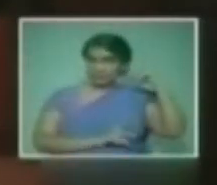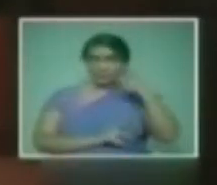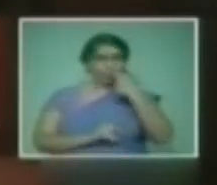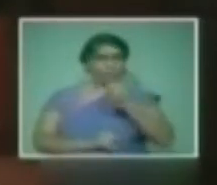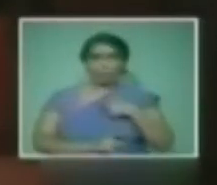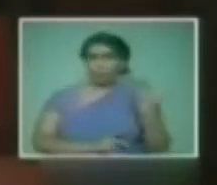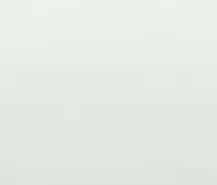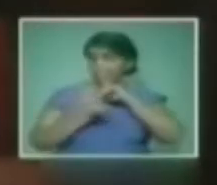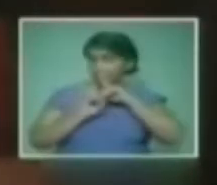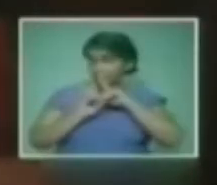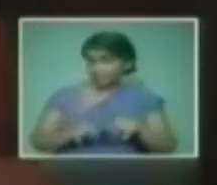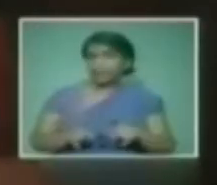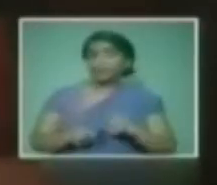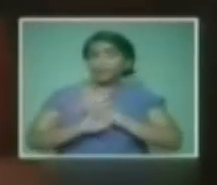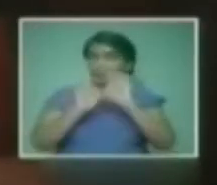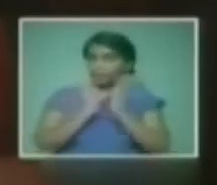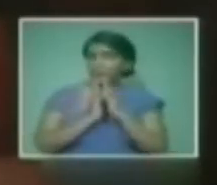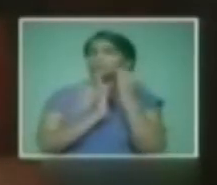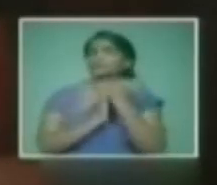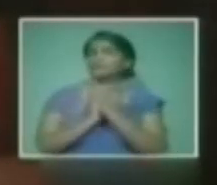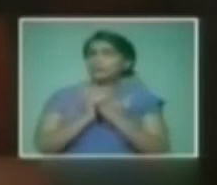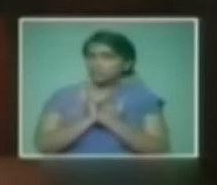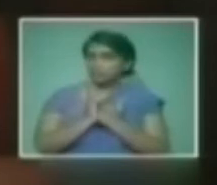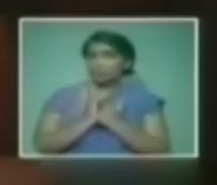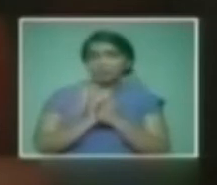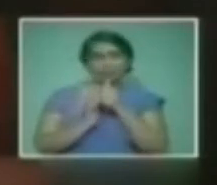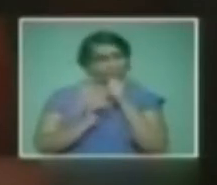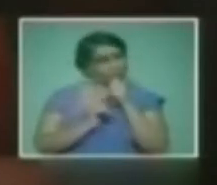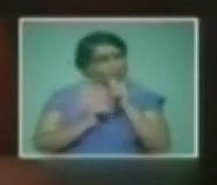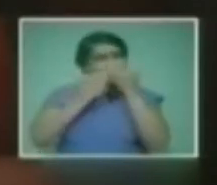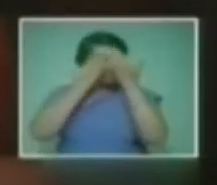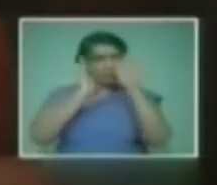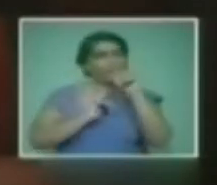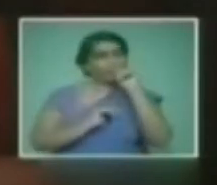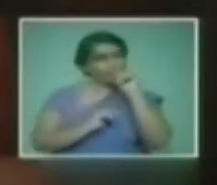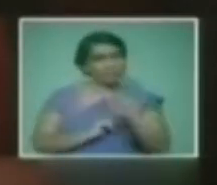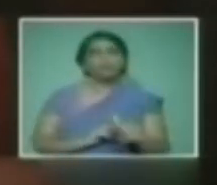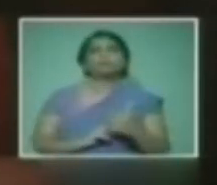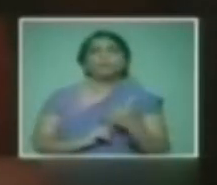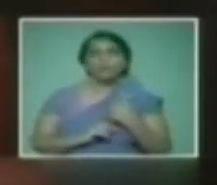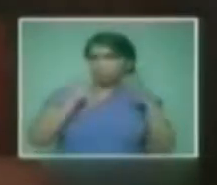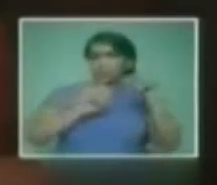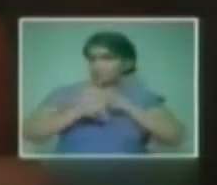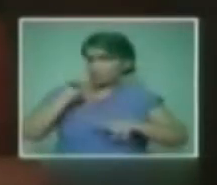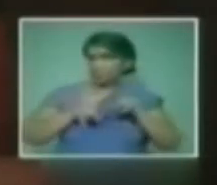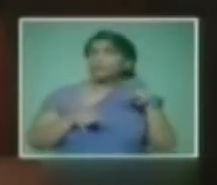யதார்த்த பூர்வமாக ஜனாதிபதியின் அதிகார குறைப்பு 22 மூலமாக இடம்பெறுமாக இருந்தால் நாம் ஒத்துழைப்பு வழங்க